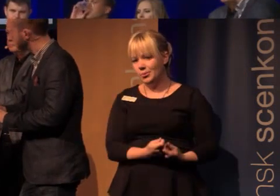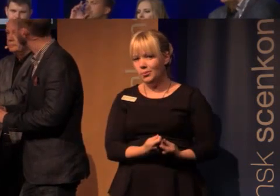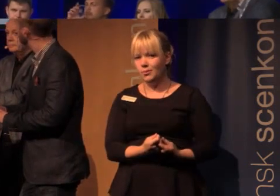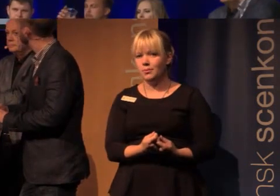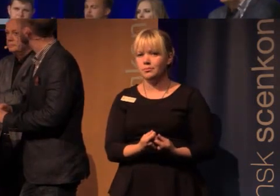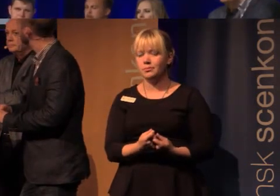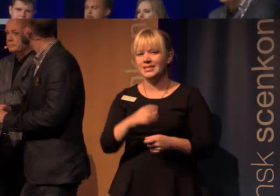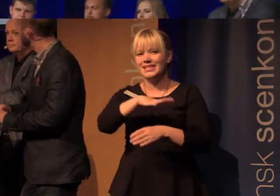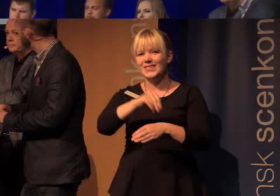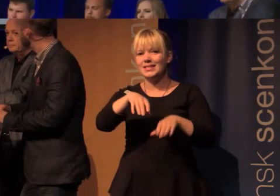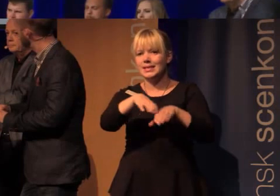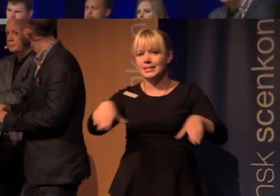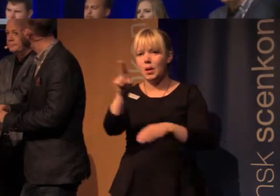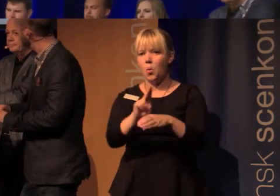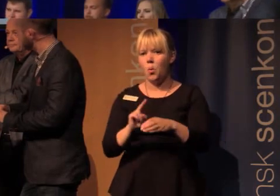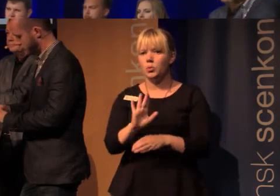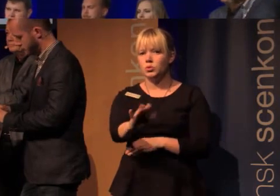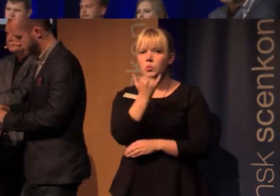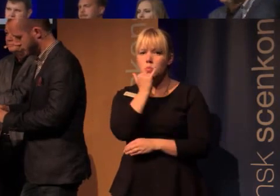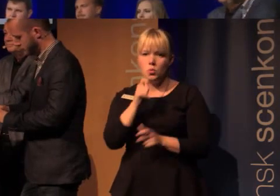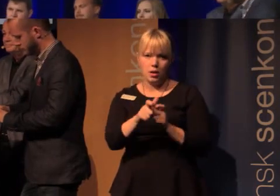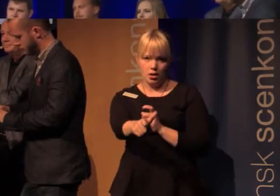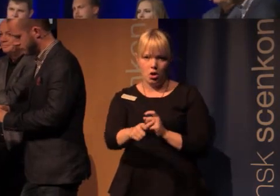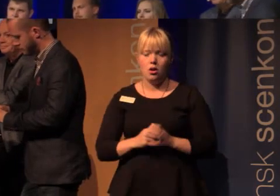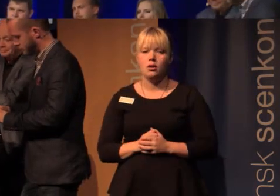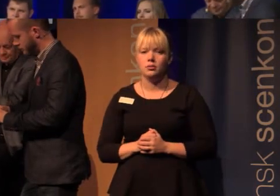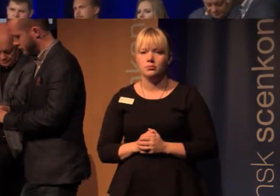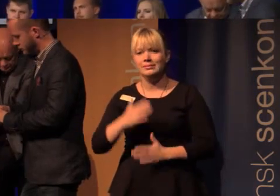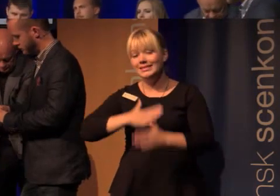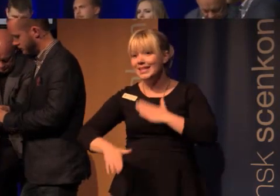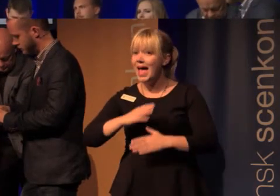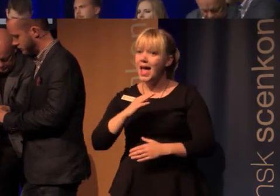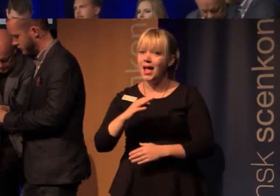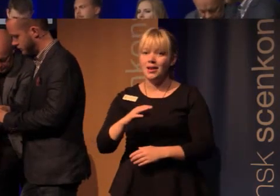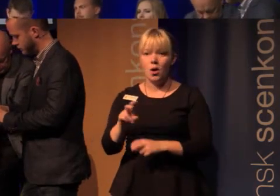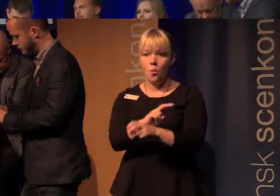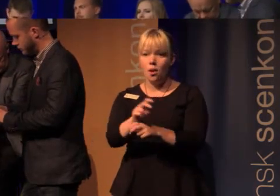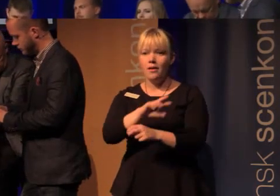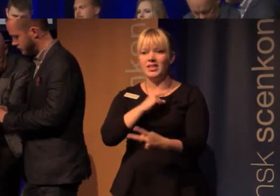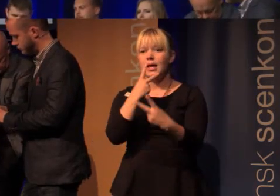Svensk scenkonsts YouTube-kanal. Twittra jättegärna, det är hashtag